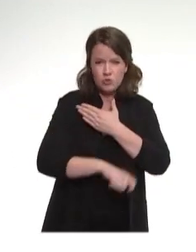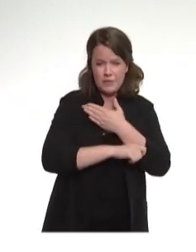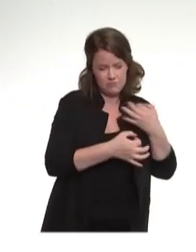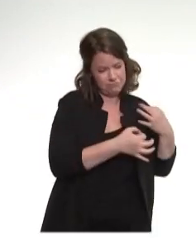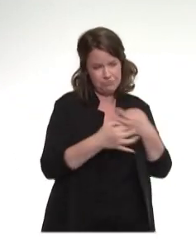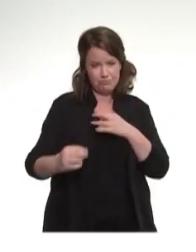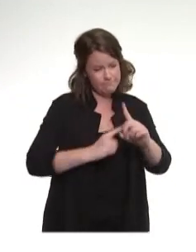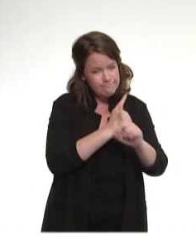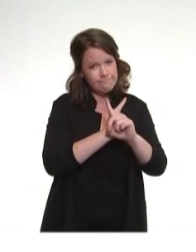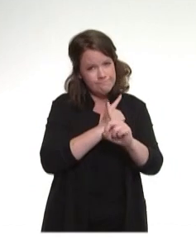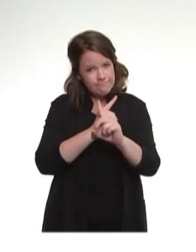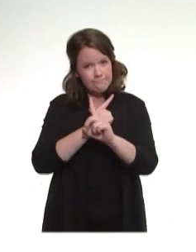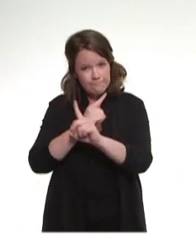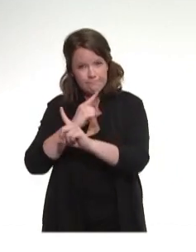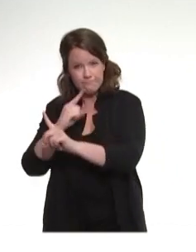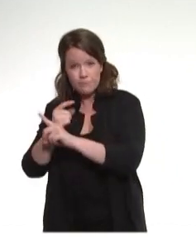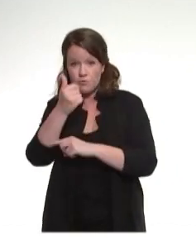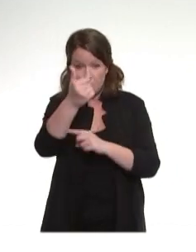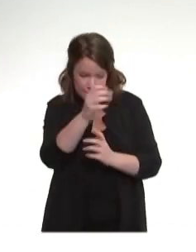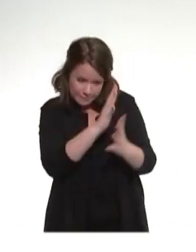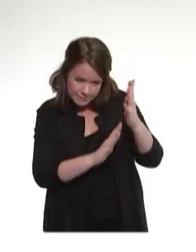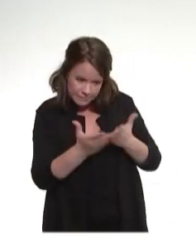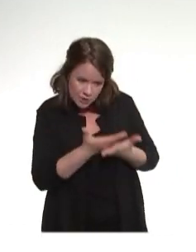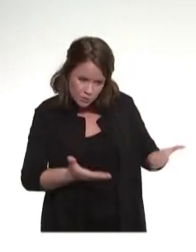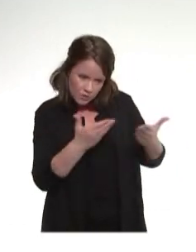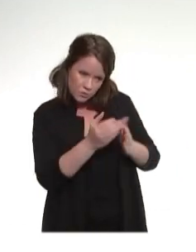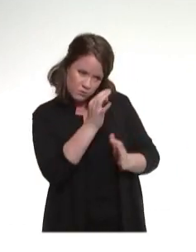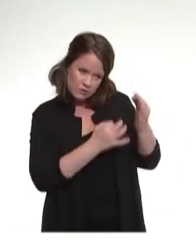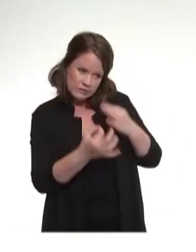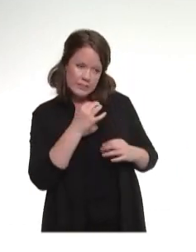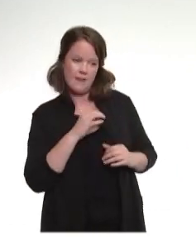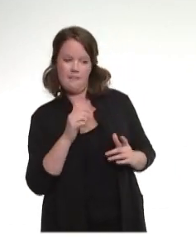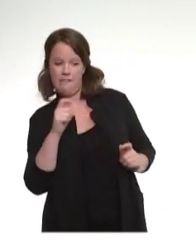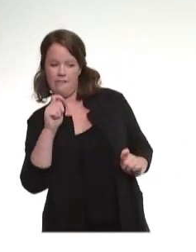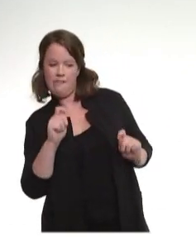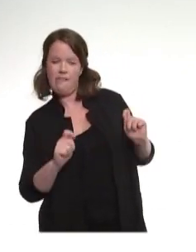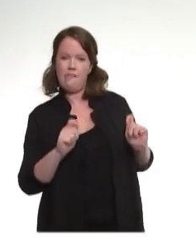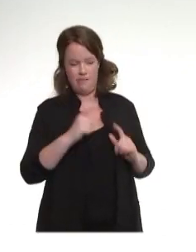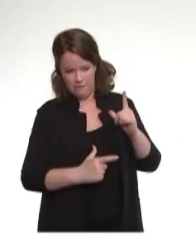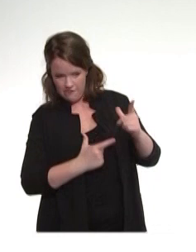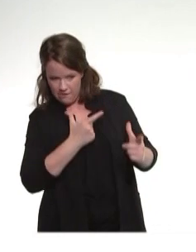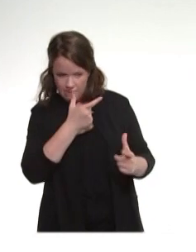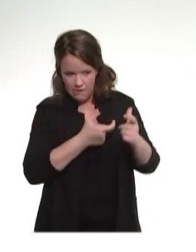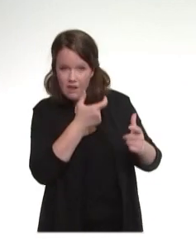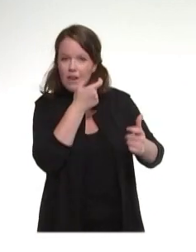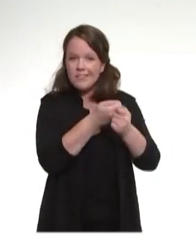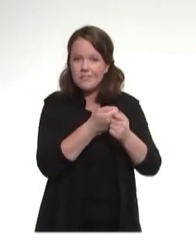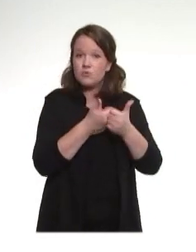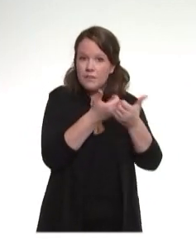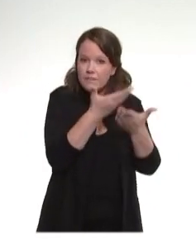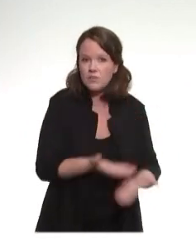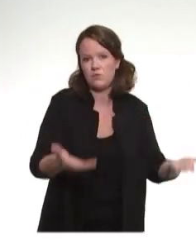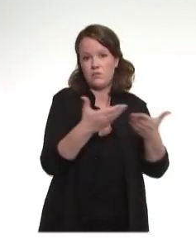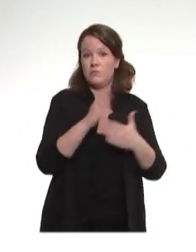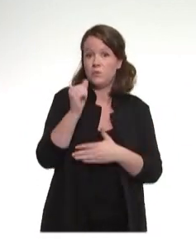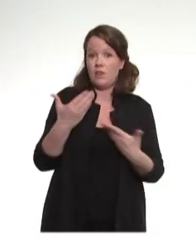dispositifs et les corriger pour répondre à leurs demandes est ce ce que nous faisons aujourd'hui en présentant ses annonces sur le